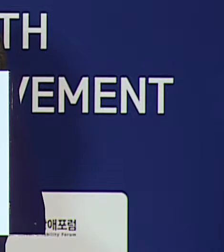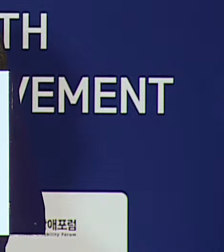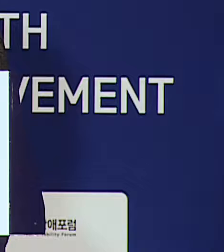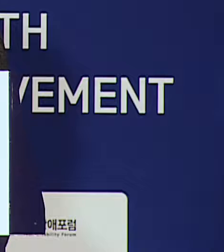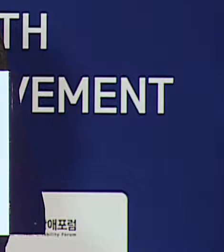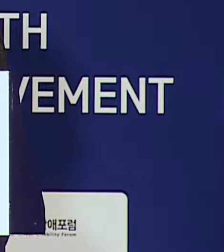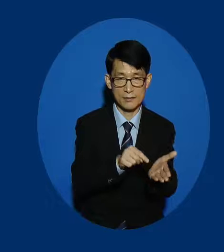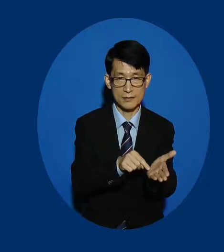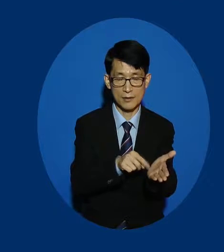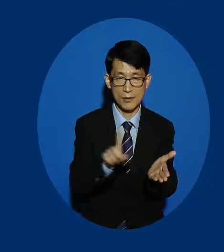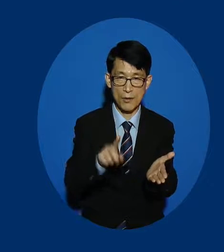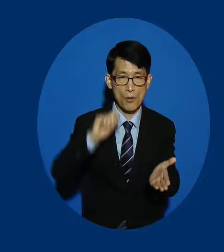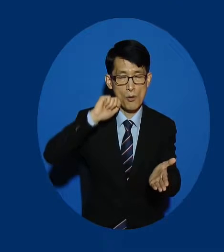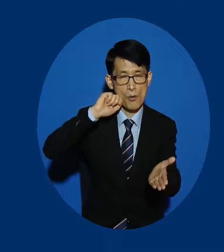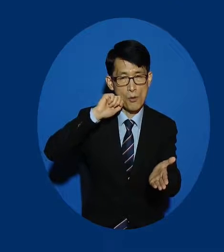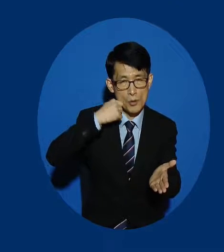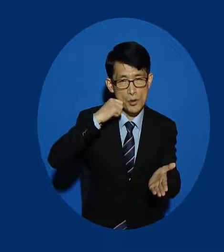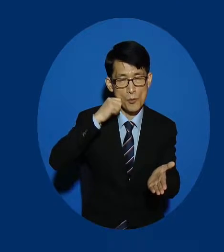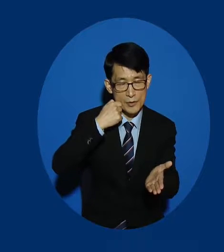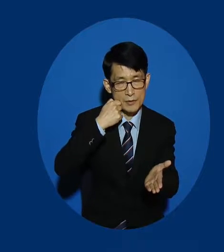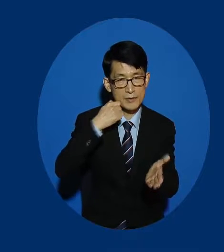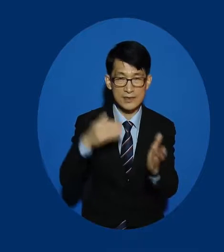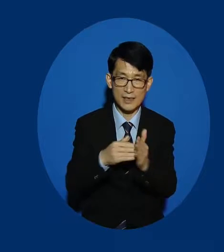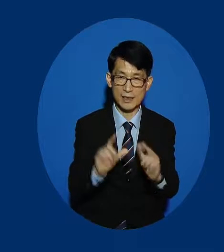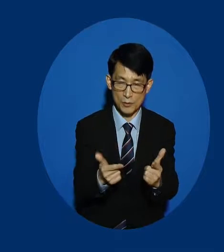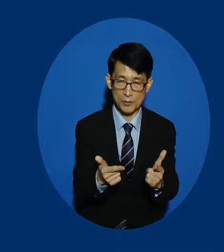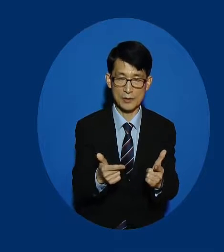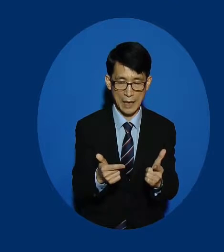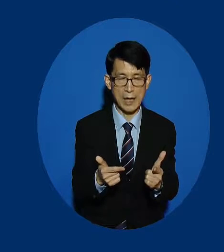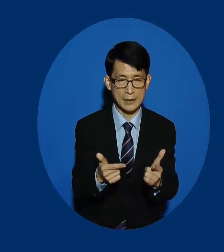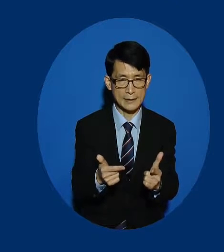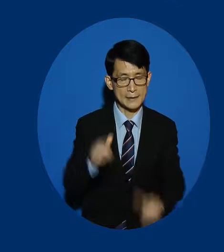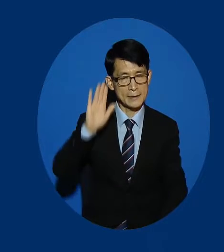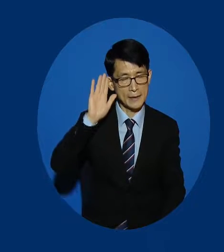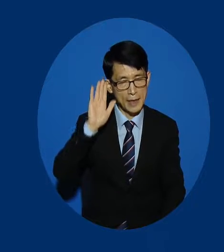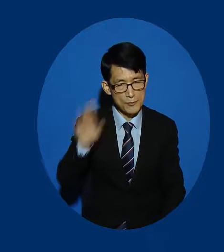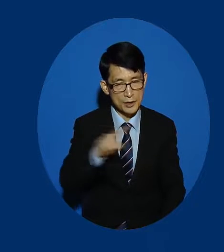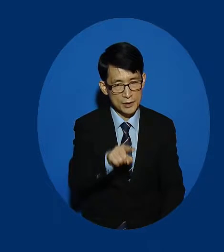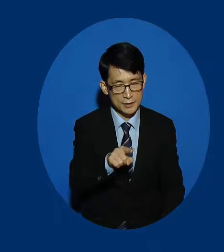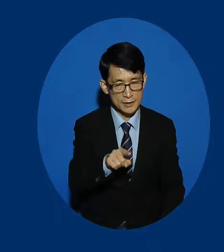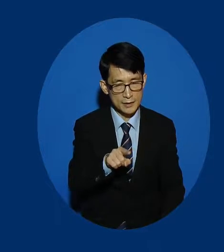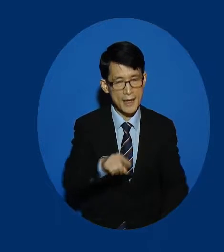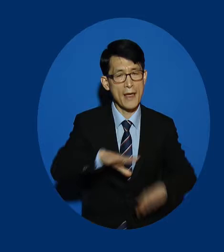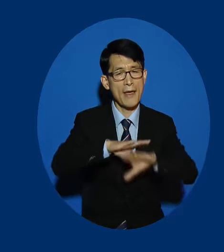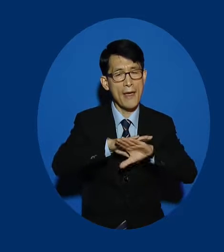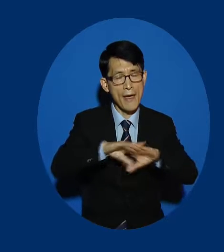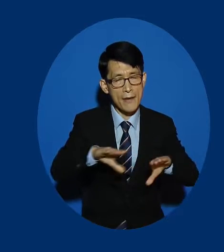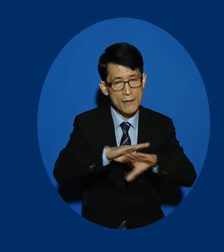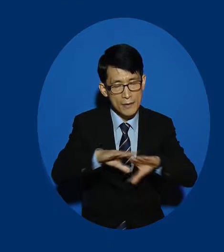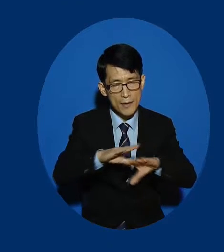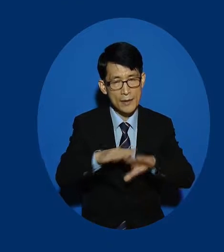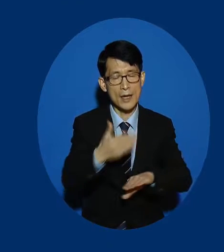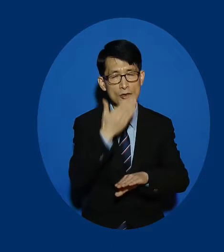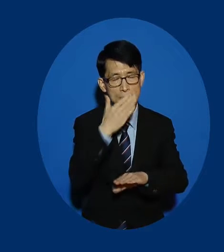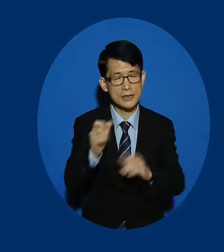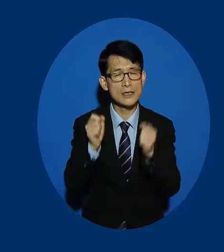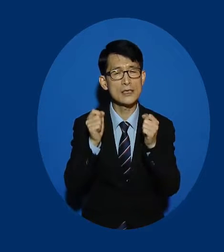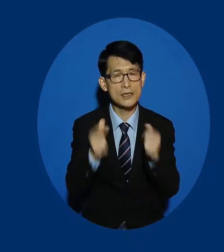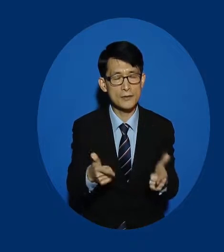문제가 사실은 어떤 어려움만에 그치는 게 아니고 긍정적인 그 기회를 잡기 위한 어떤